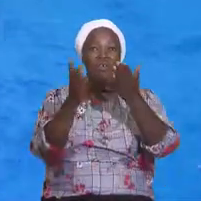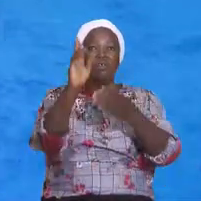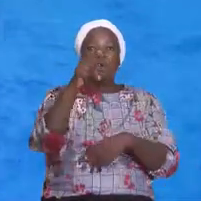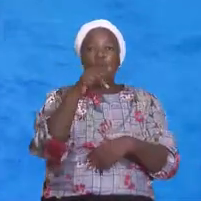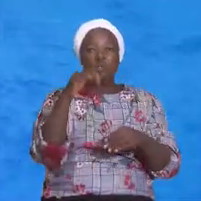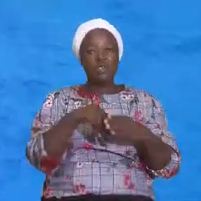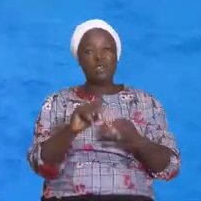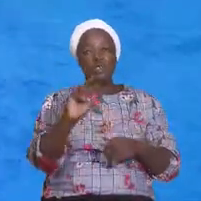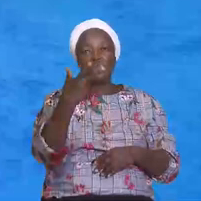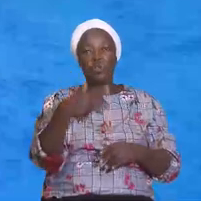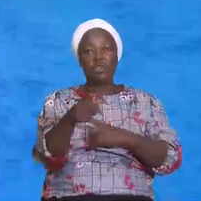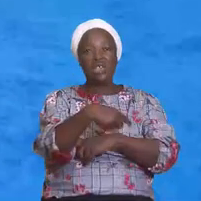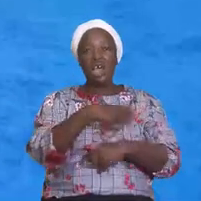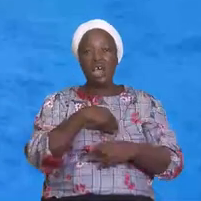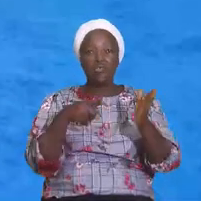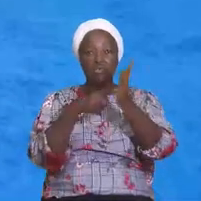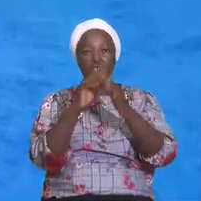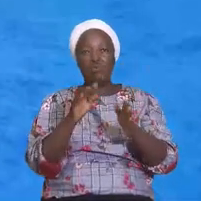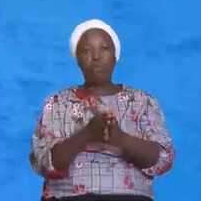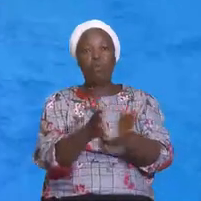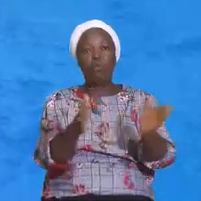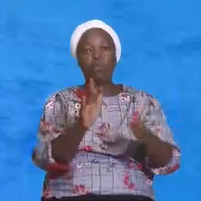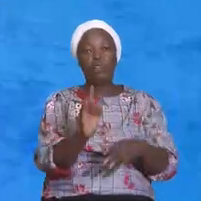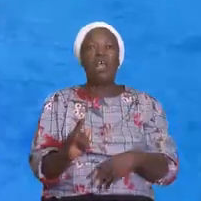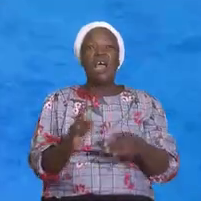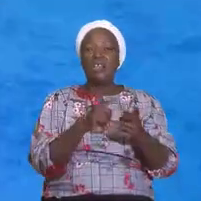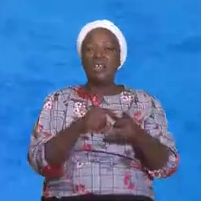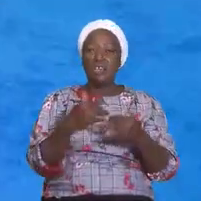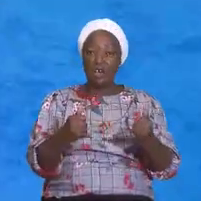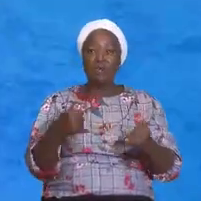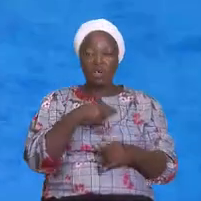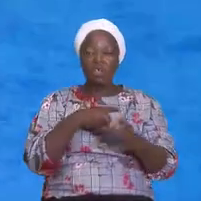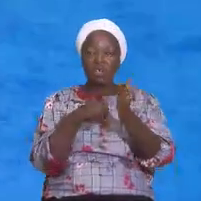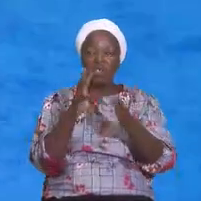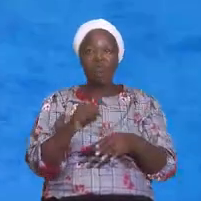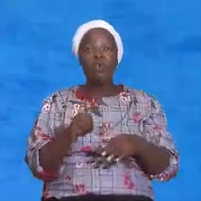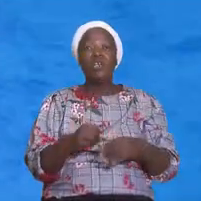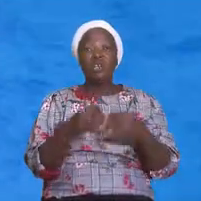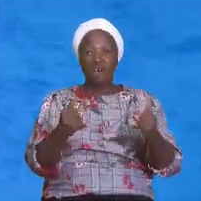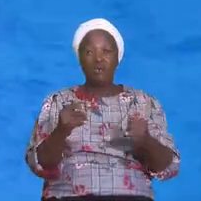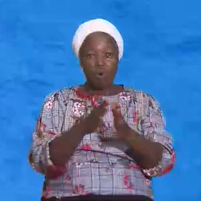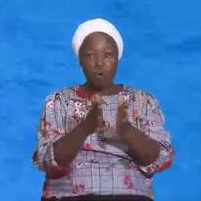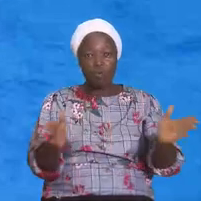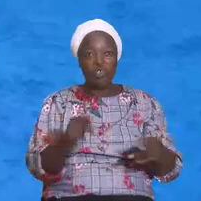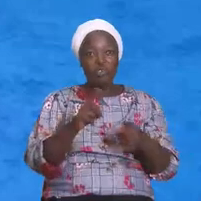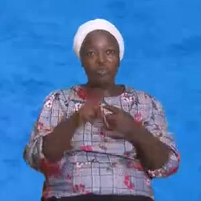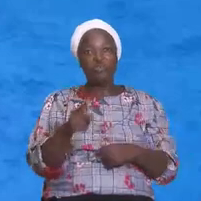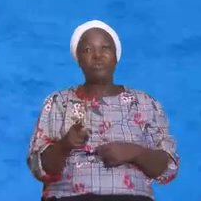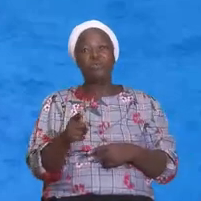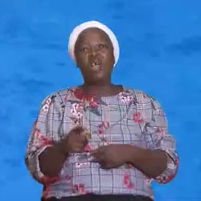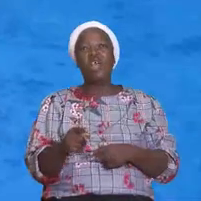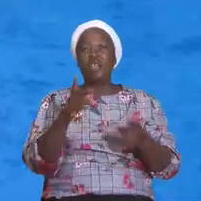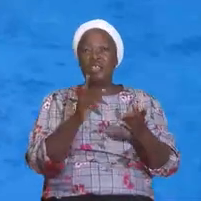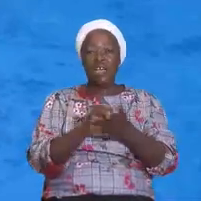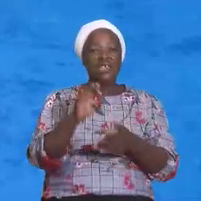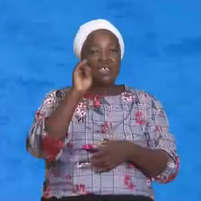ressuscité. Dieu l'a ressuscité le troisième jour et il a permis qu'il apparût. Nous le